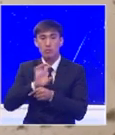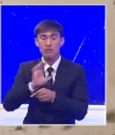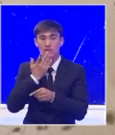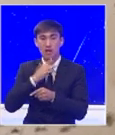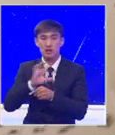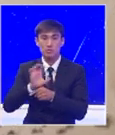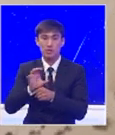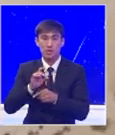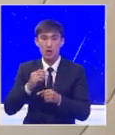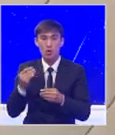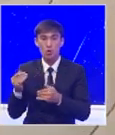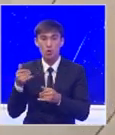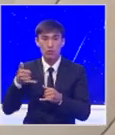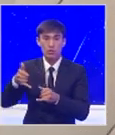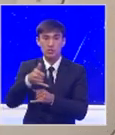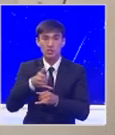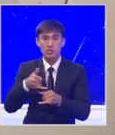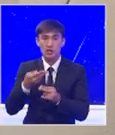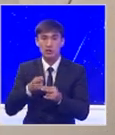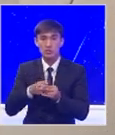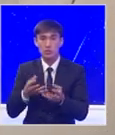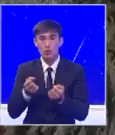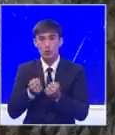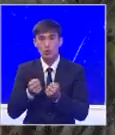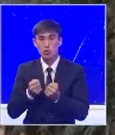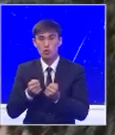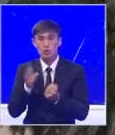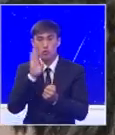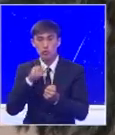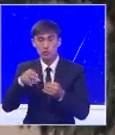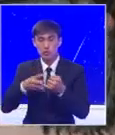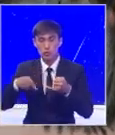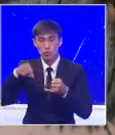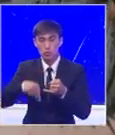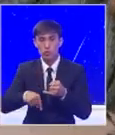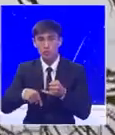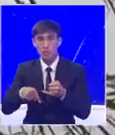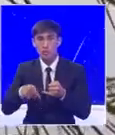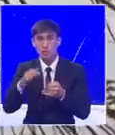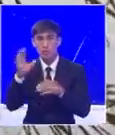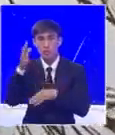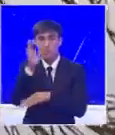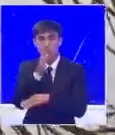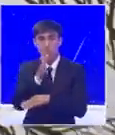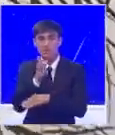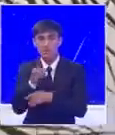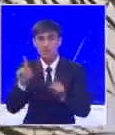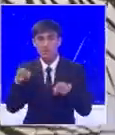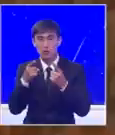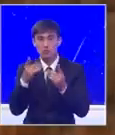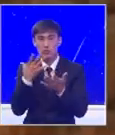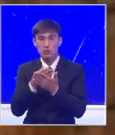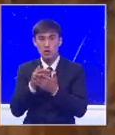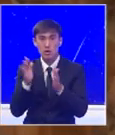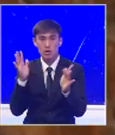увлажнения участков эти системы кругового полива берут воду из грунта. Пальмовые ветви на их границах создают своеобразный